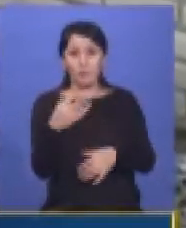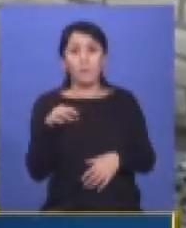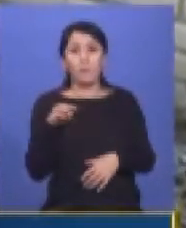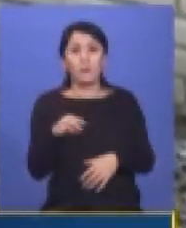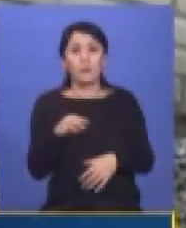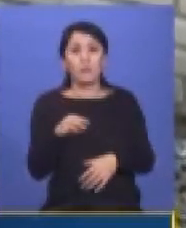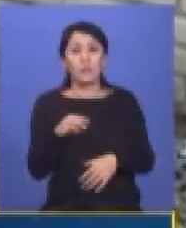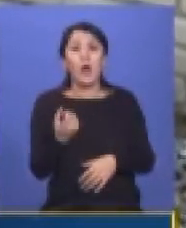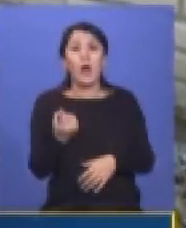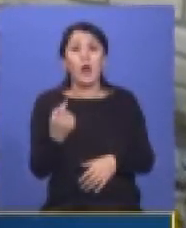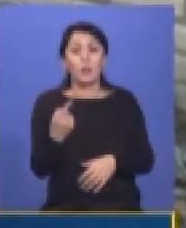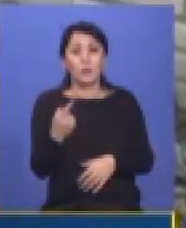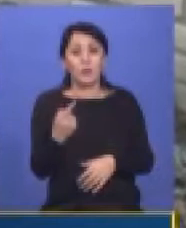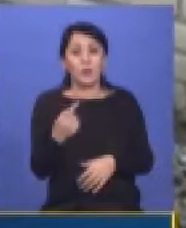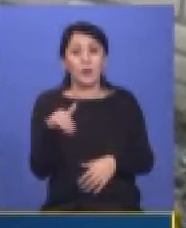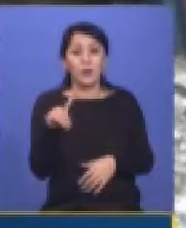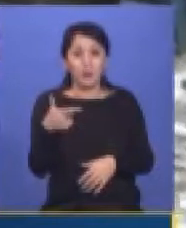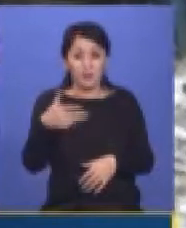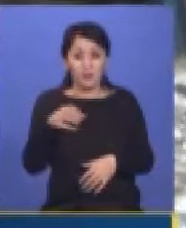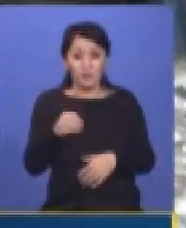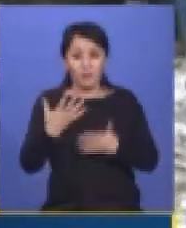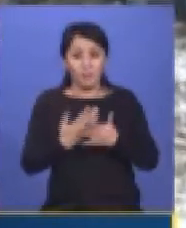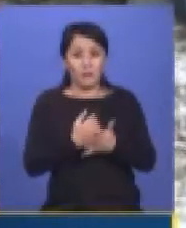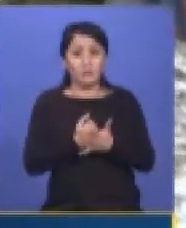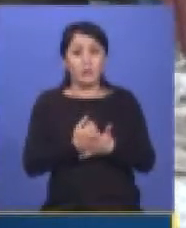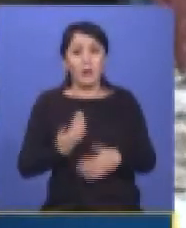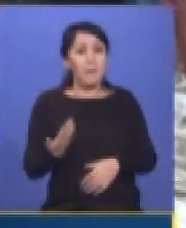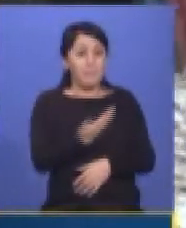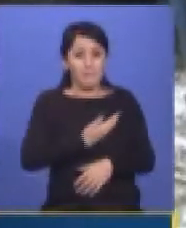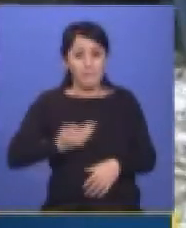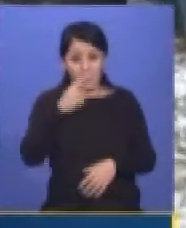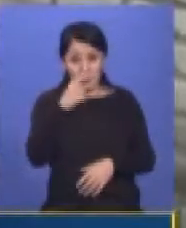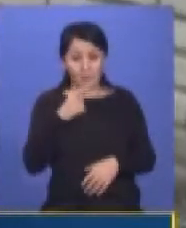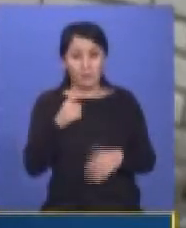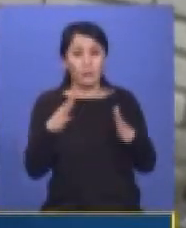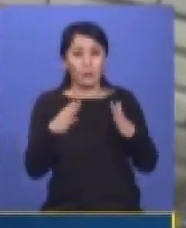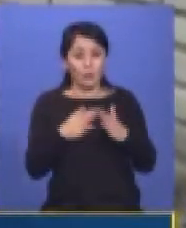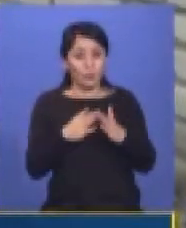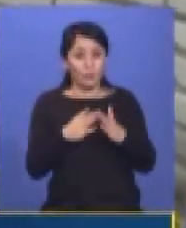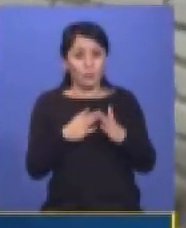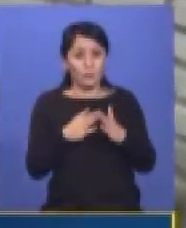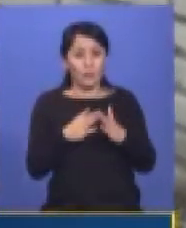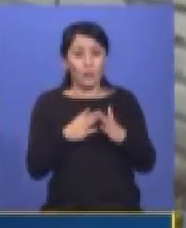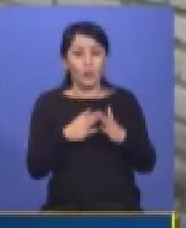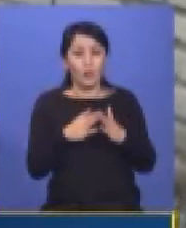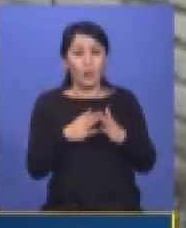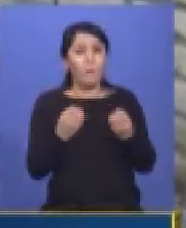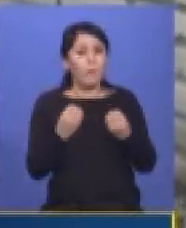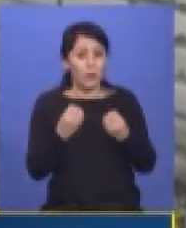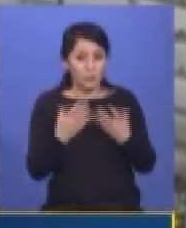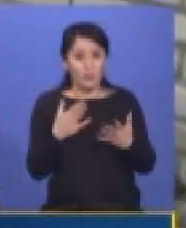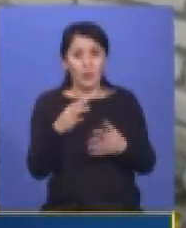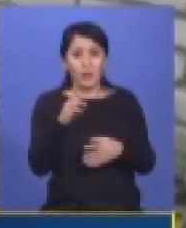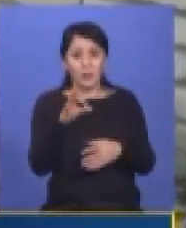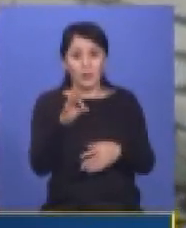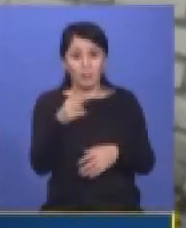Потеря қайдан келген нәрсе, ол немене үшін екенін біз түсінбейміз. Біздің үйіміз қазір ыстық емес, жай ғана қоңыр жай.